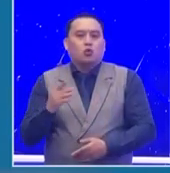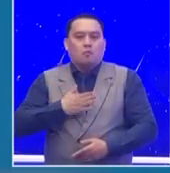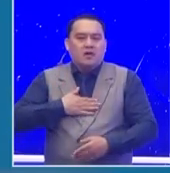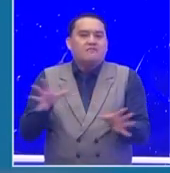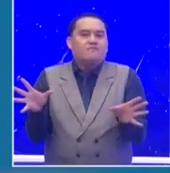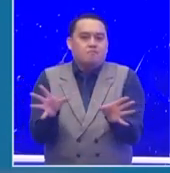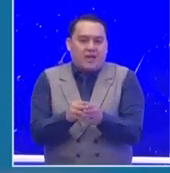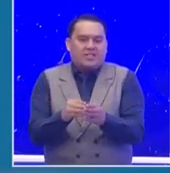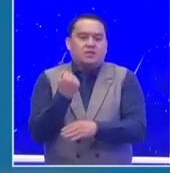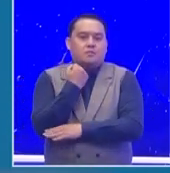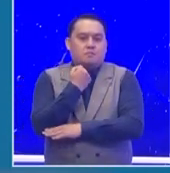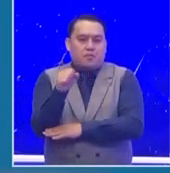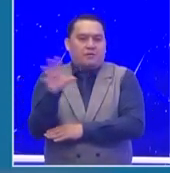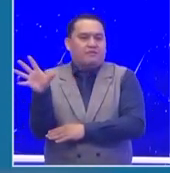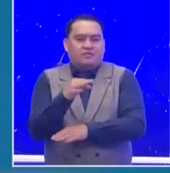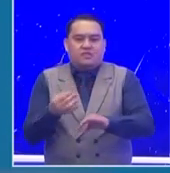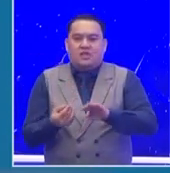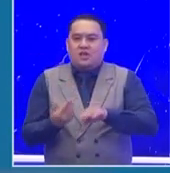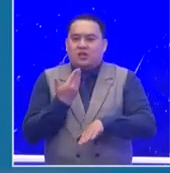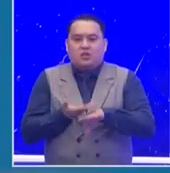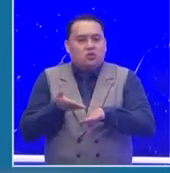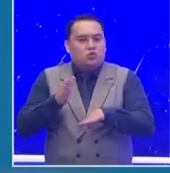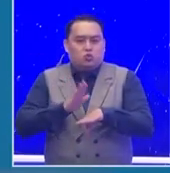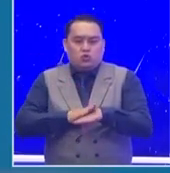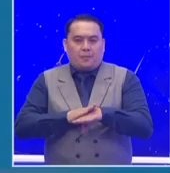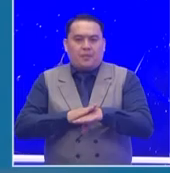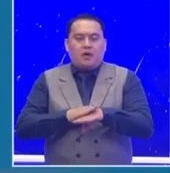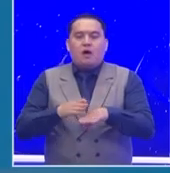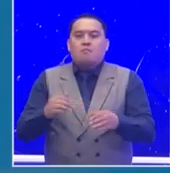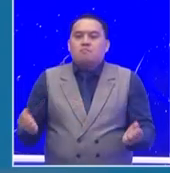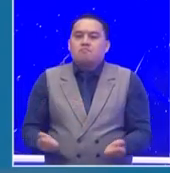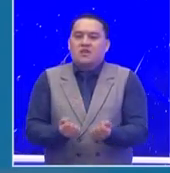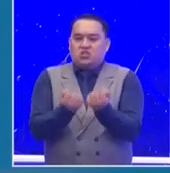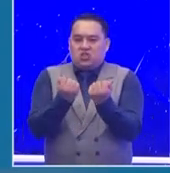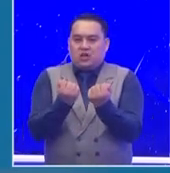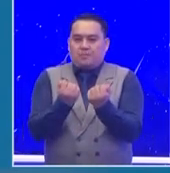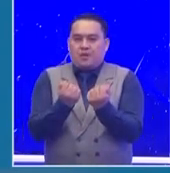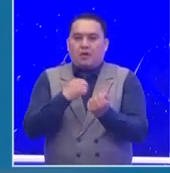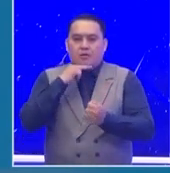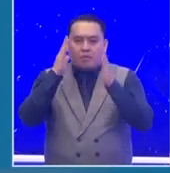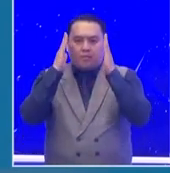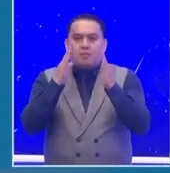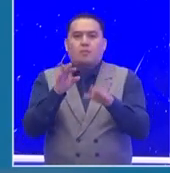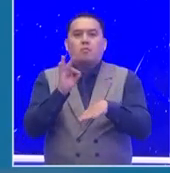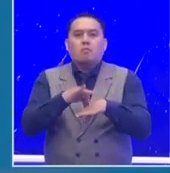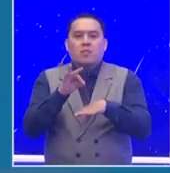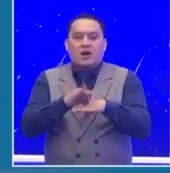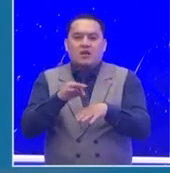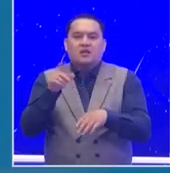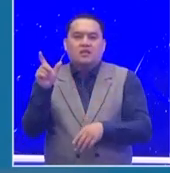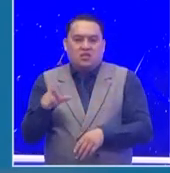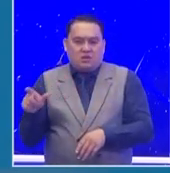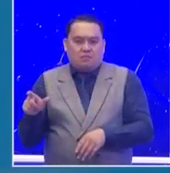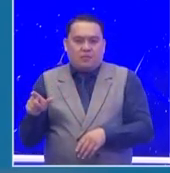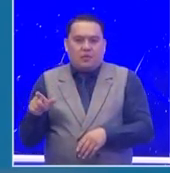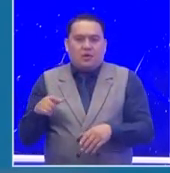вместе мы преодолеем все трудности. Отдельные слова поддержки адресуются больным коронавирусом.